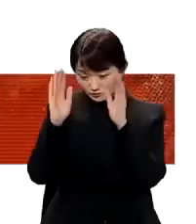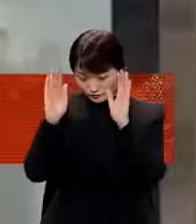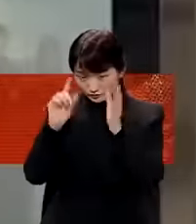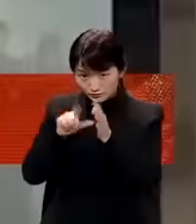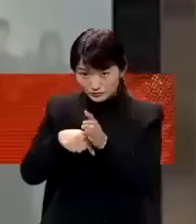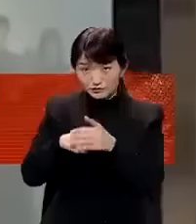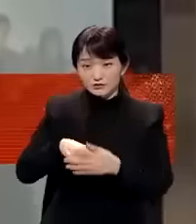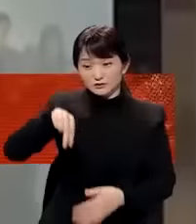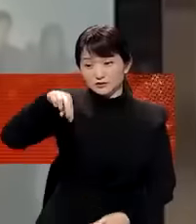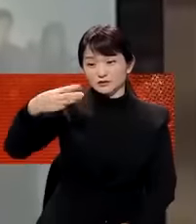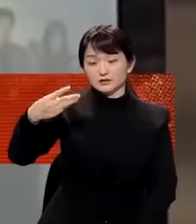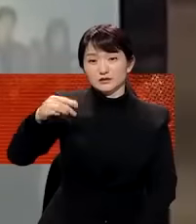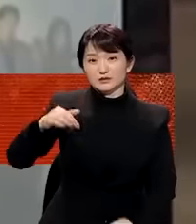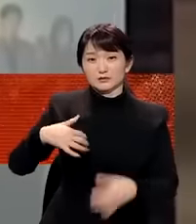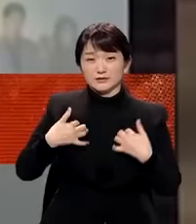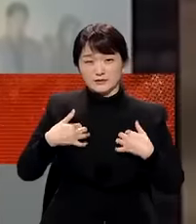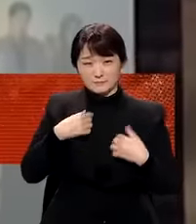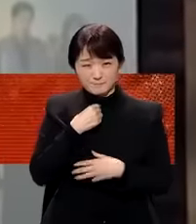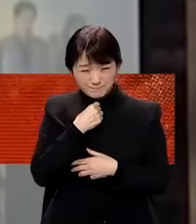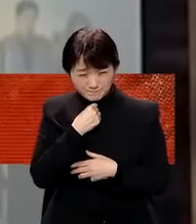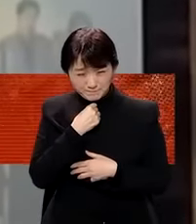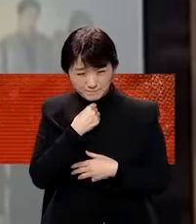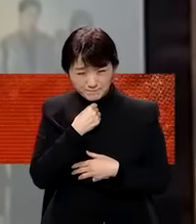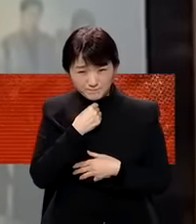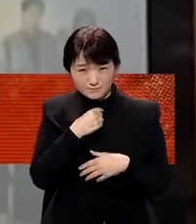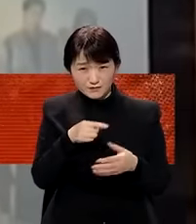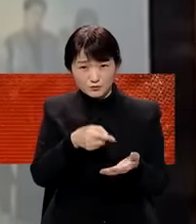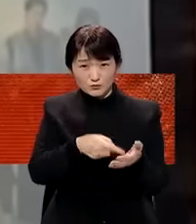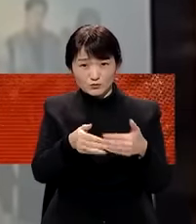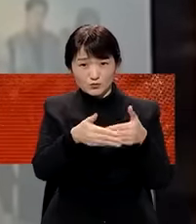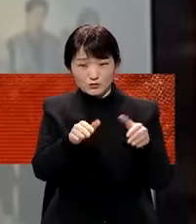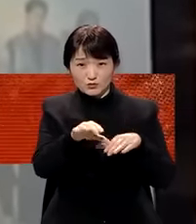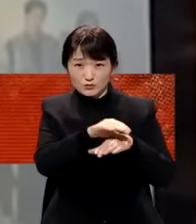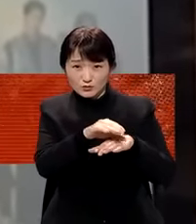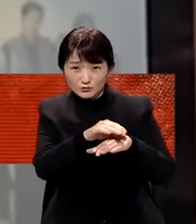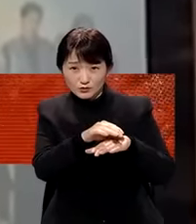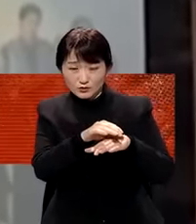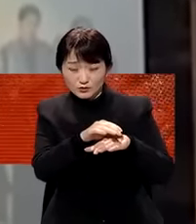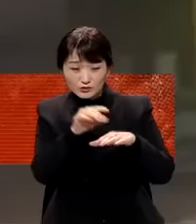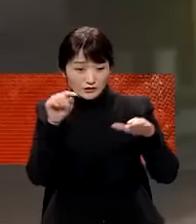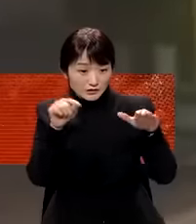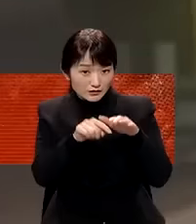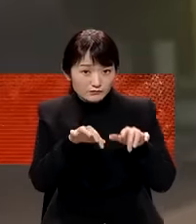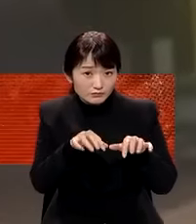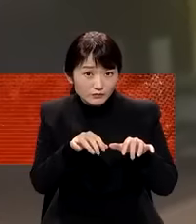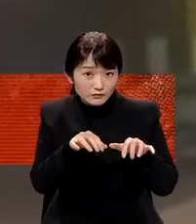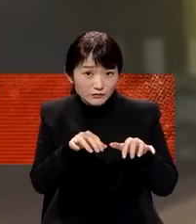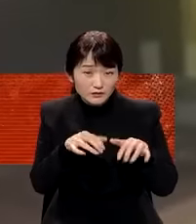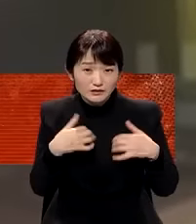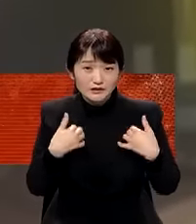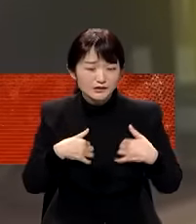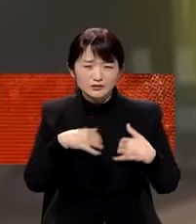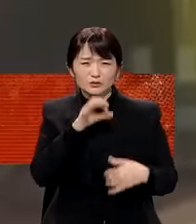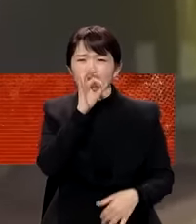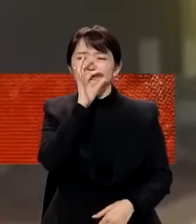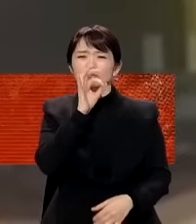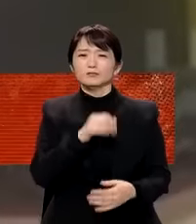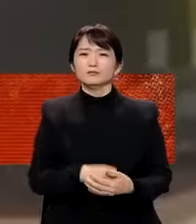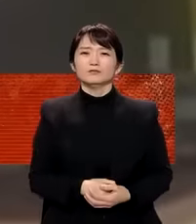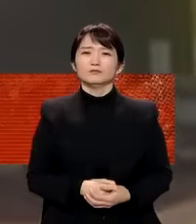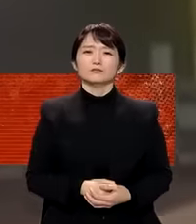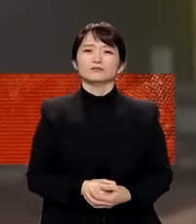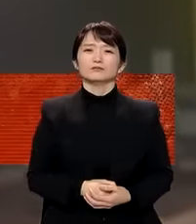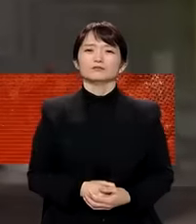고시원 총무 그 컴퓨터로 저러진 않았잖아요 할 수 없고 해서도 안 되고요 PC 방이라는 좋은 곳이